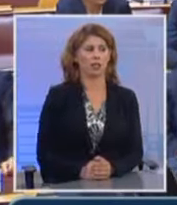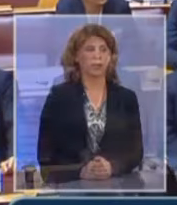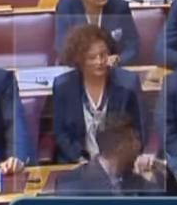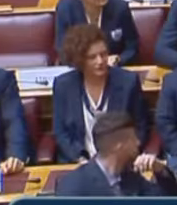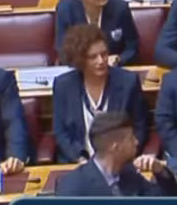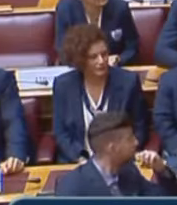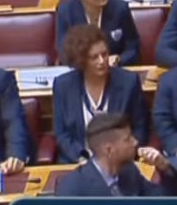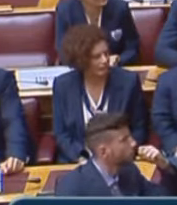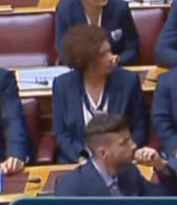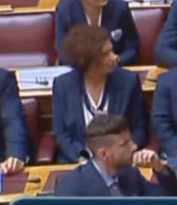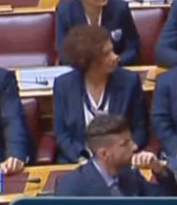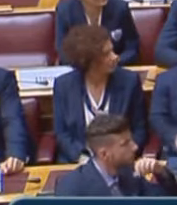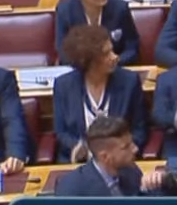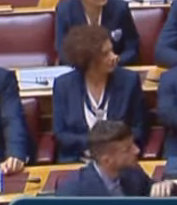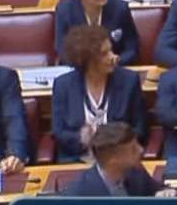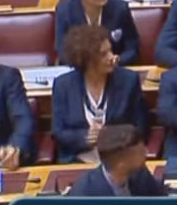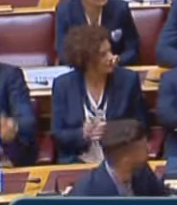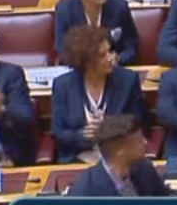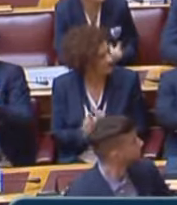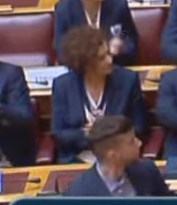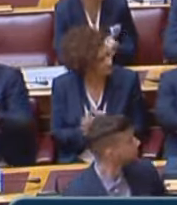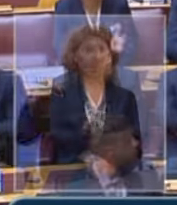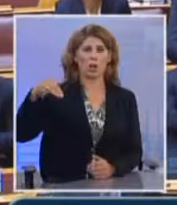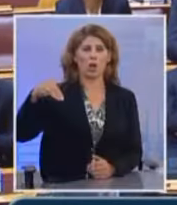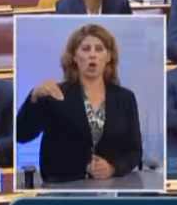και Μοσιάδης Γκρέμισλαβ.